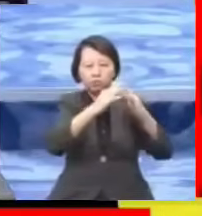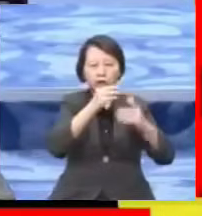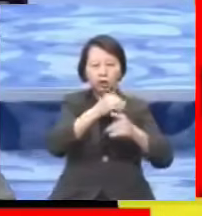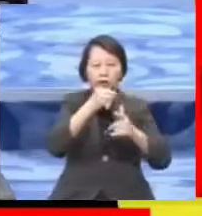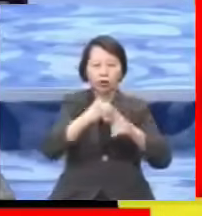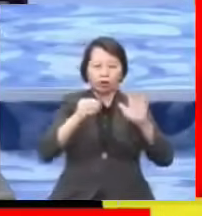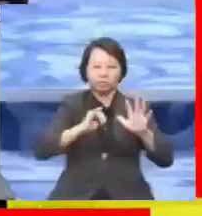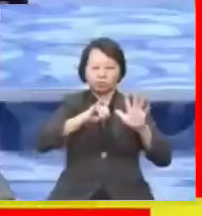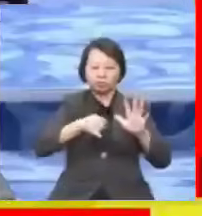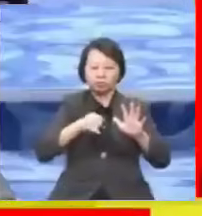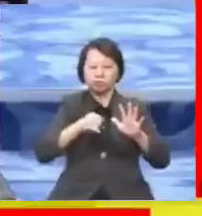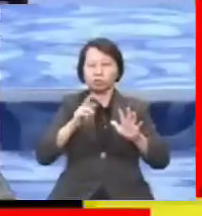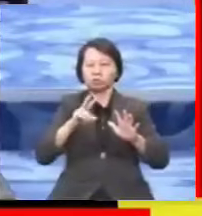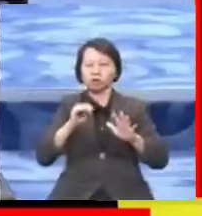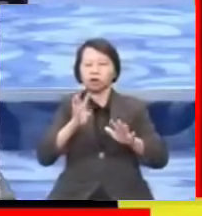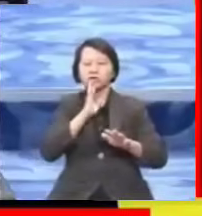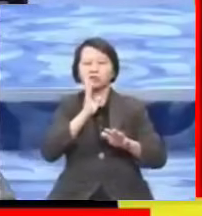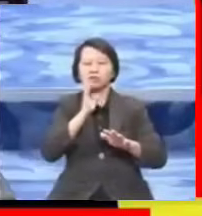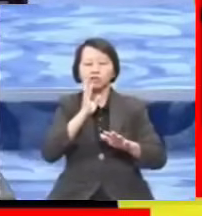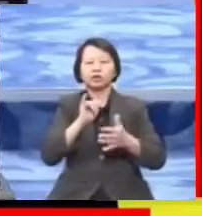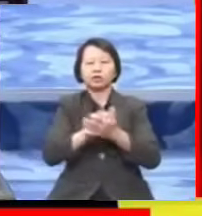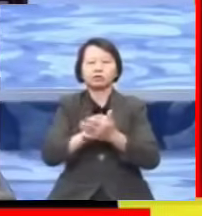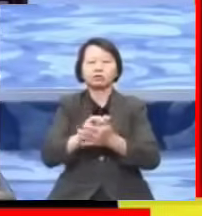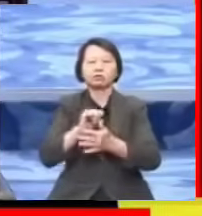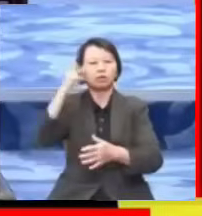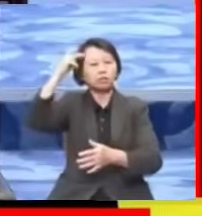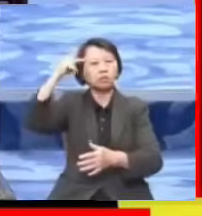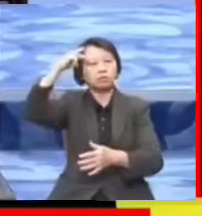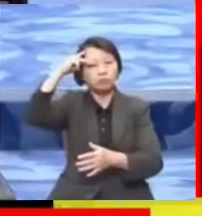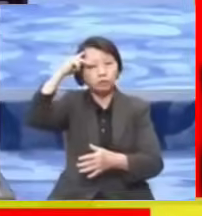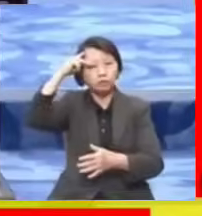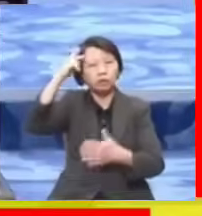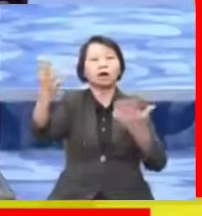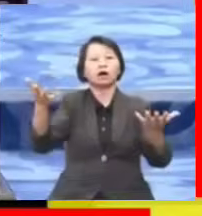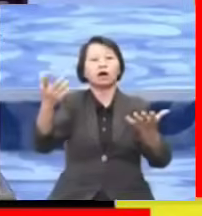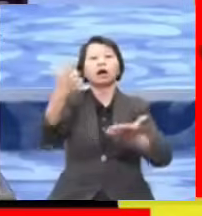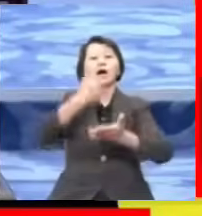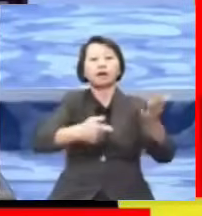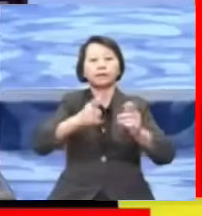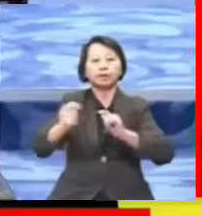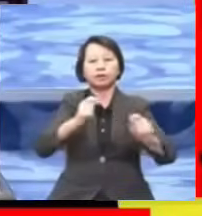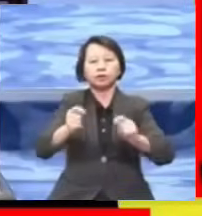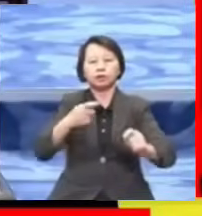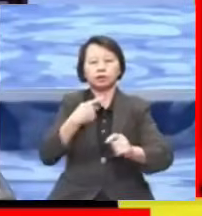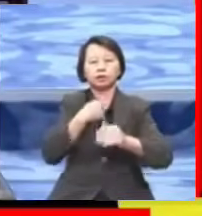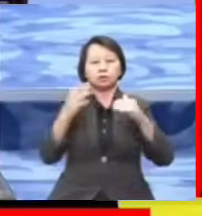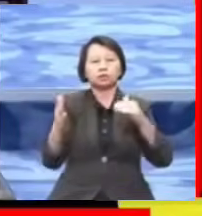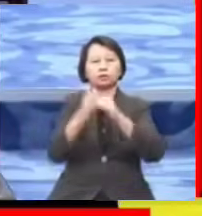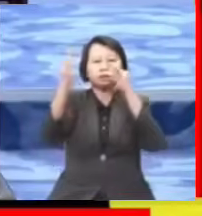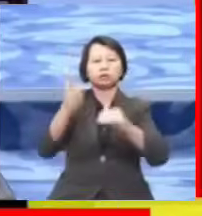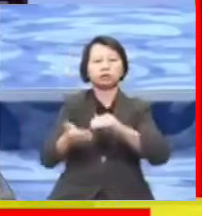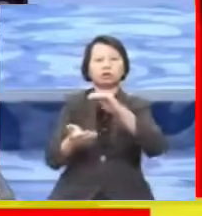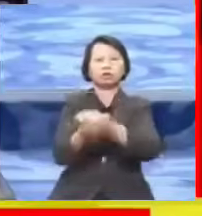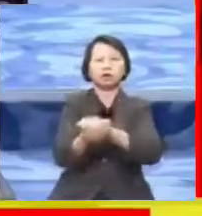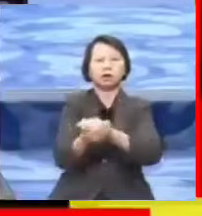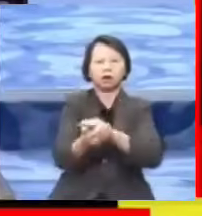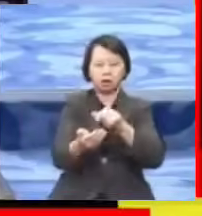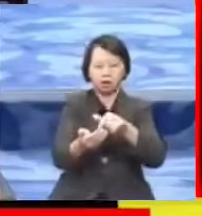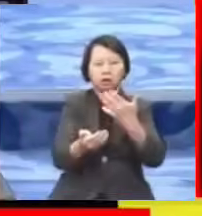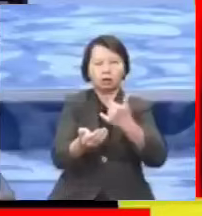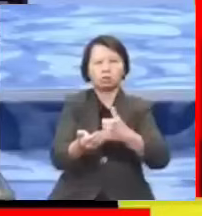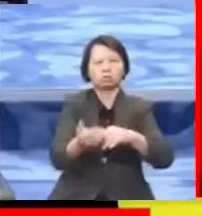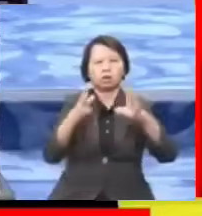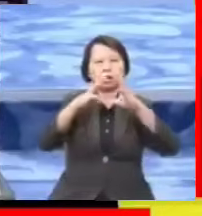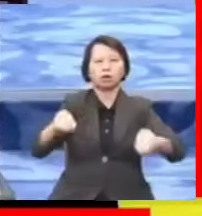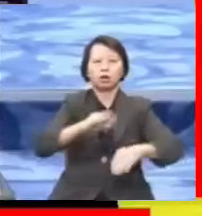juta ringgit di rumah, semua dikatakan tindakan politik. Jadi apakah tindakan kita menentang rasuah ini harus